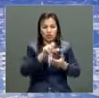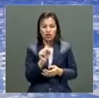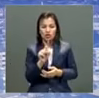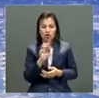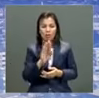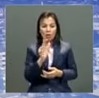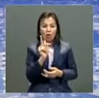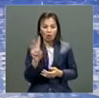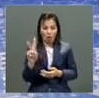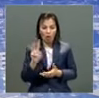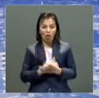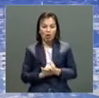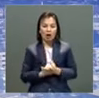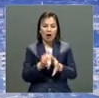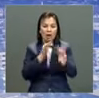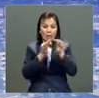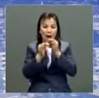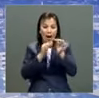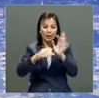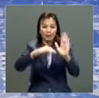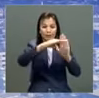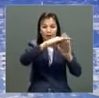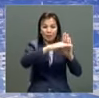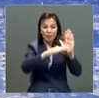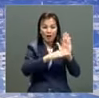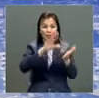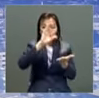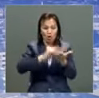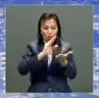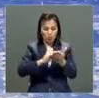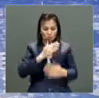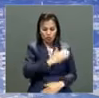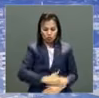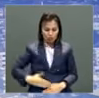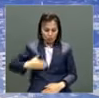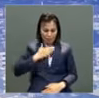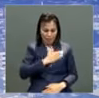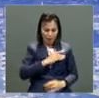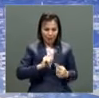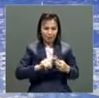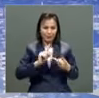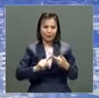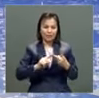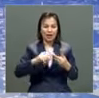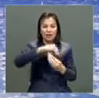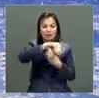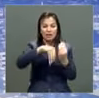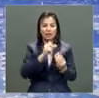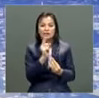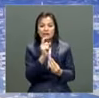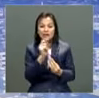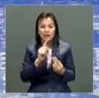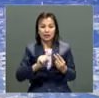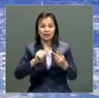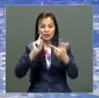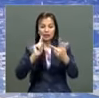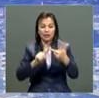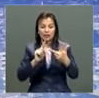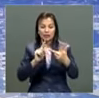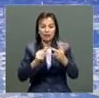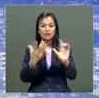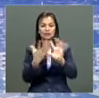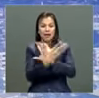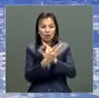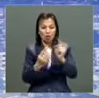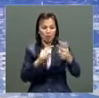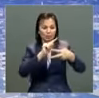ไว้ก็คือใช้ข้อมูลจาก1คือสุขภาพ2คือเรื่องของเศรษฐกิจและ3คือเรื่องของสังค